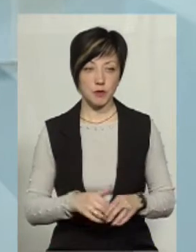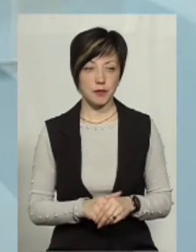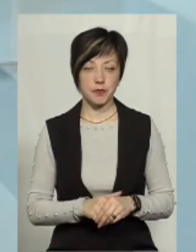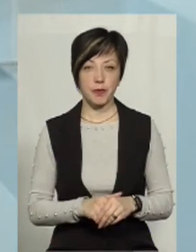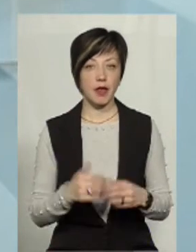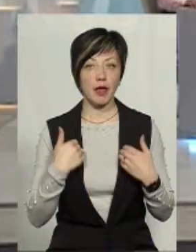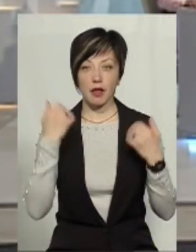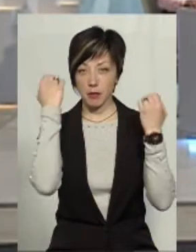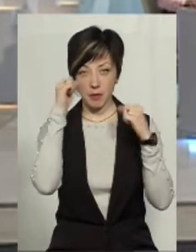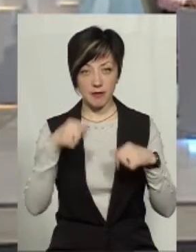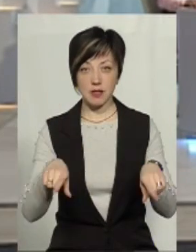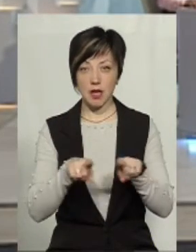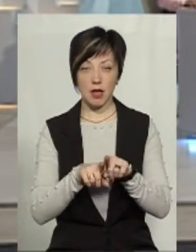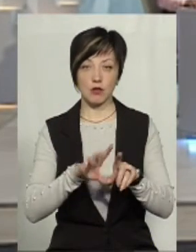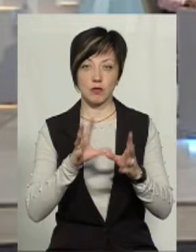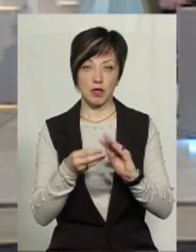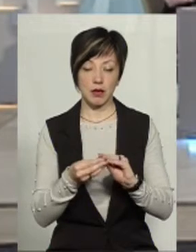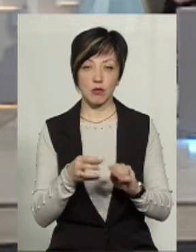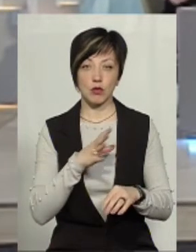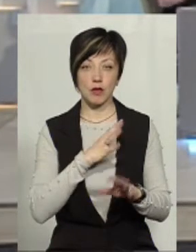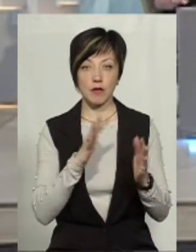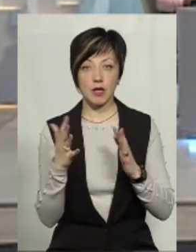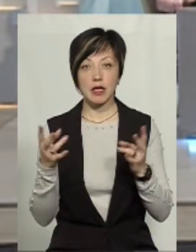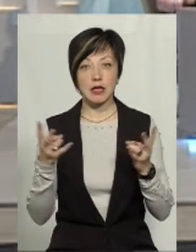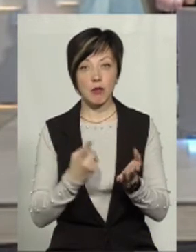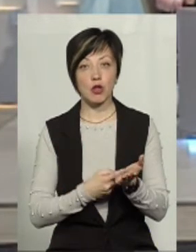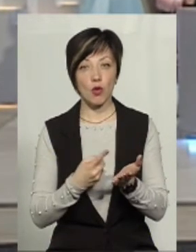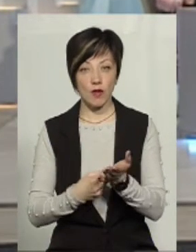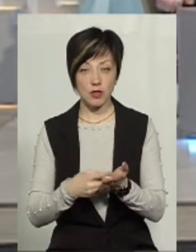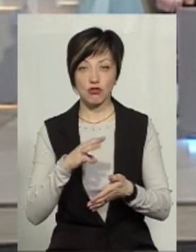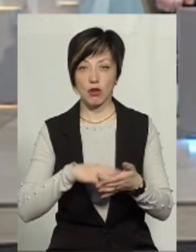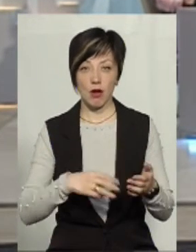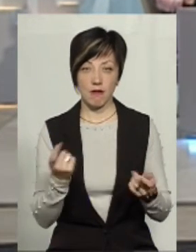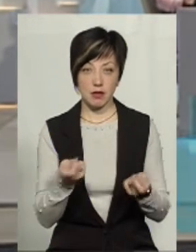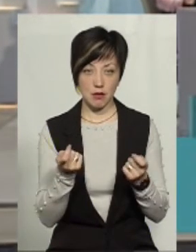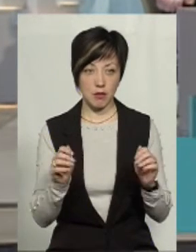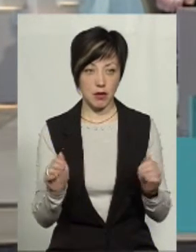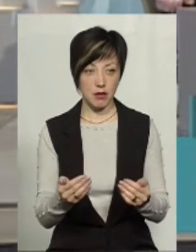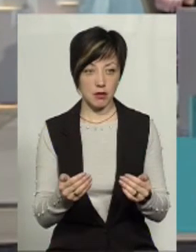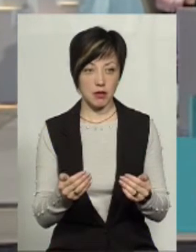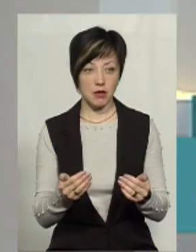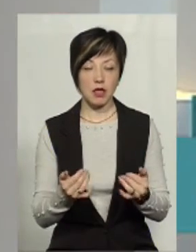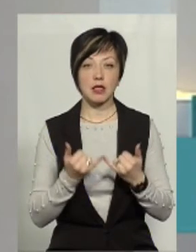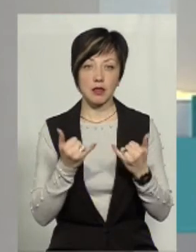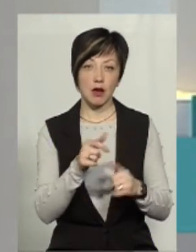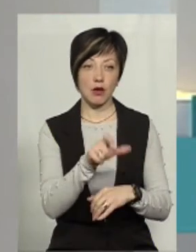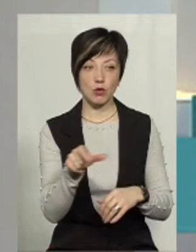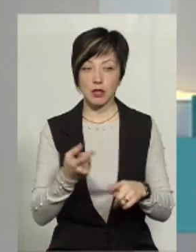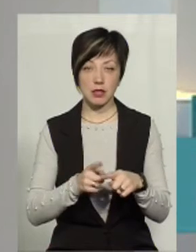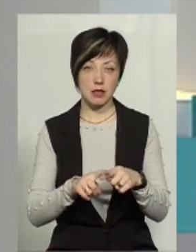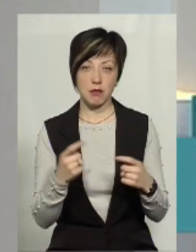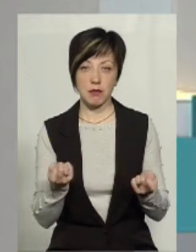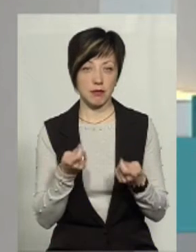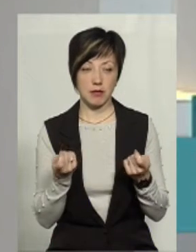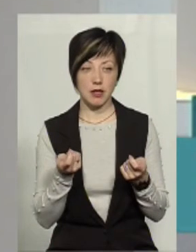ще не було. Я не пам'ятаю взагалі, щоб такі були прецеденти. Ну, бачите, ще треба довести. І штрафи замалі. Для фізичних осіб,